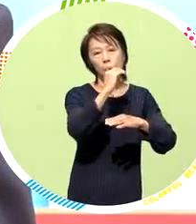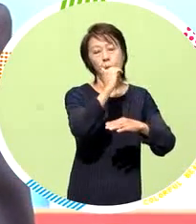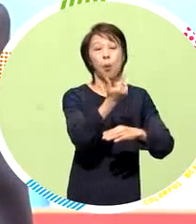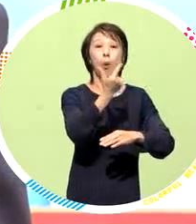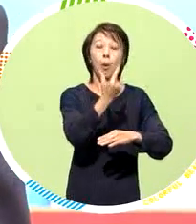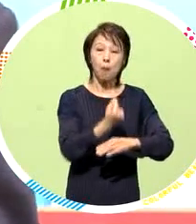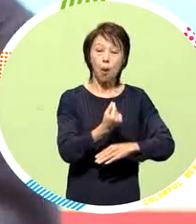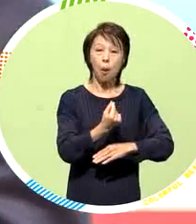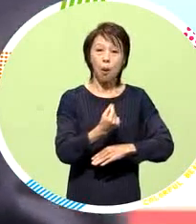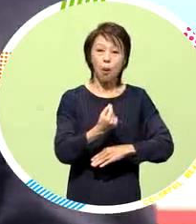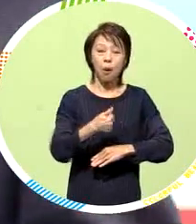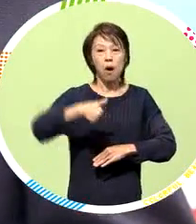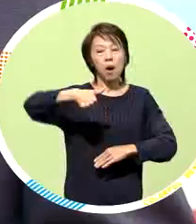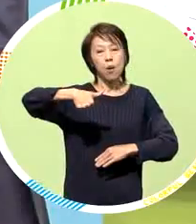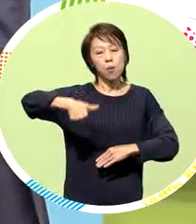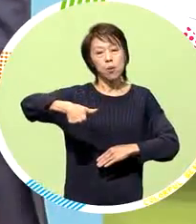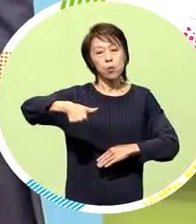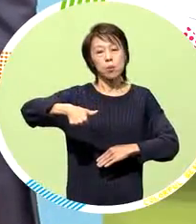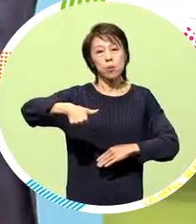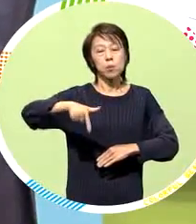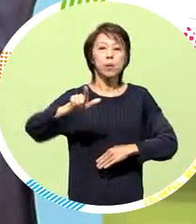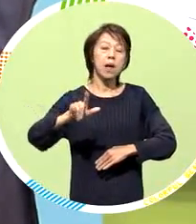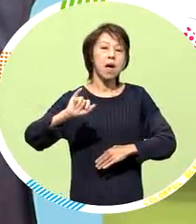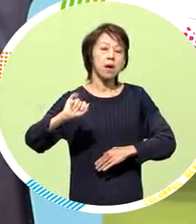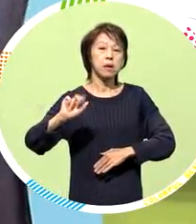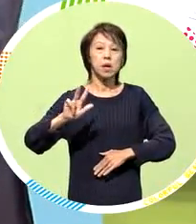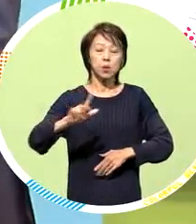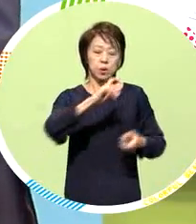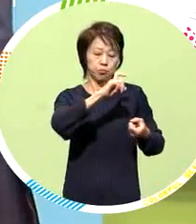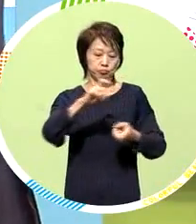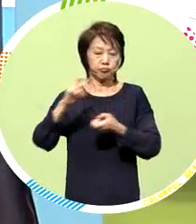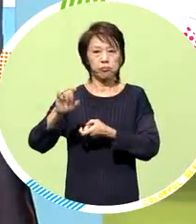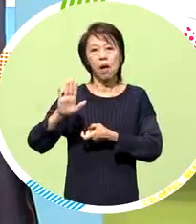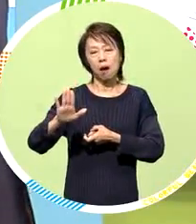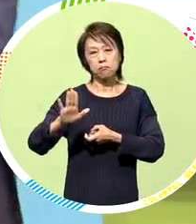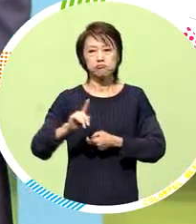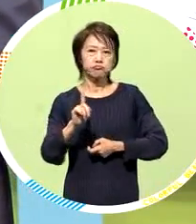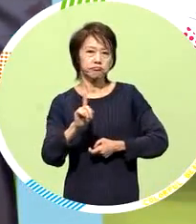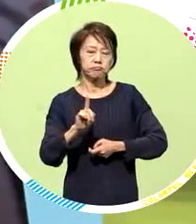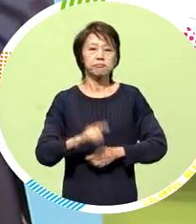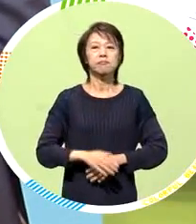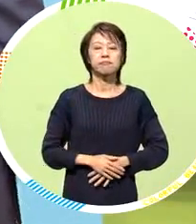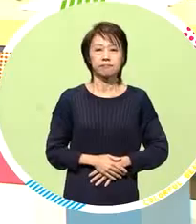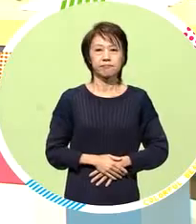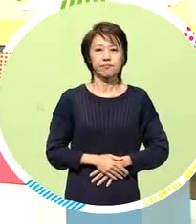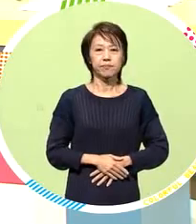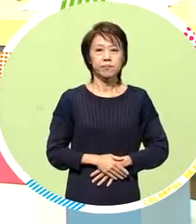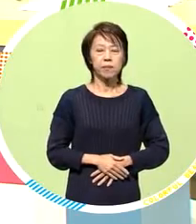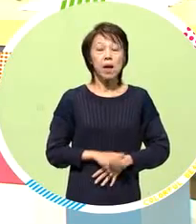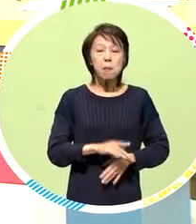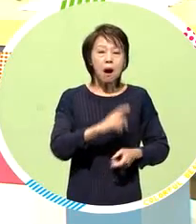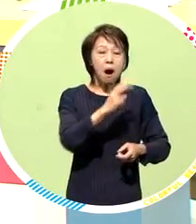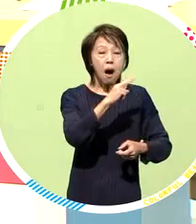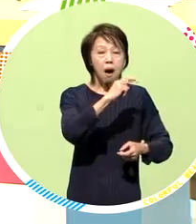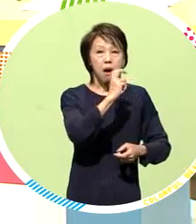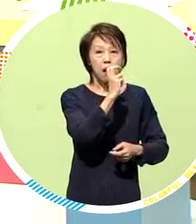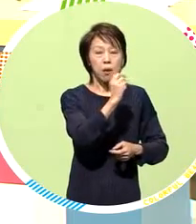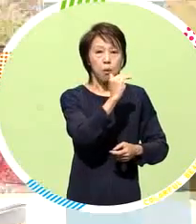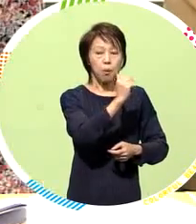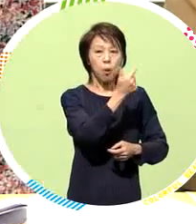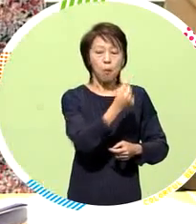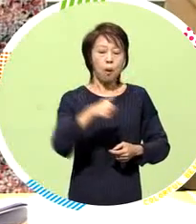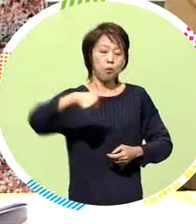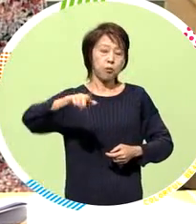ねこのロコモそれからねフレールこういったことにも注目していきたいそう思ってるんですねちょっとねぇまぁ6個もうと